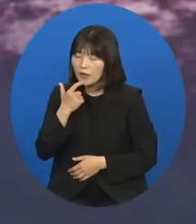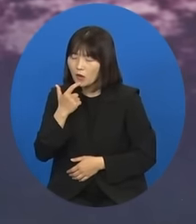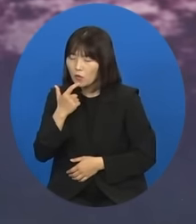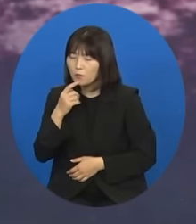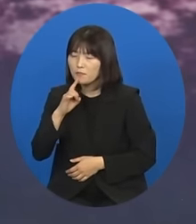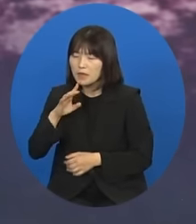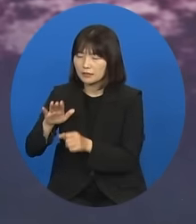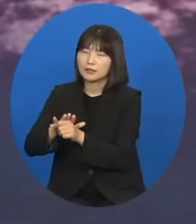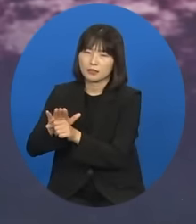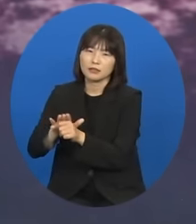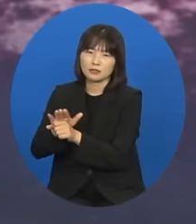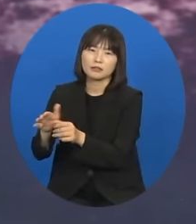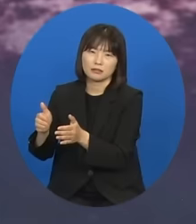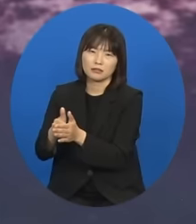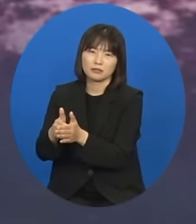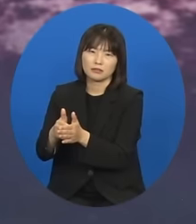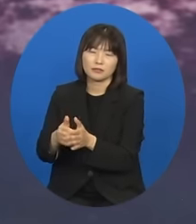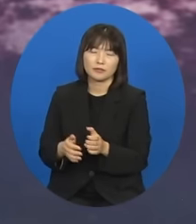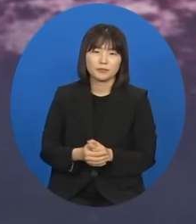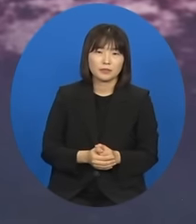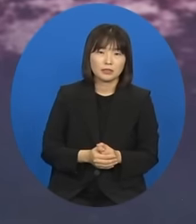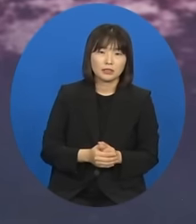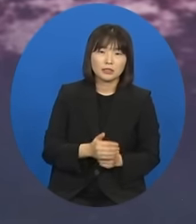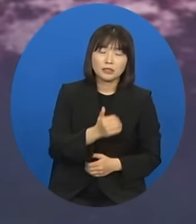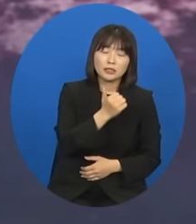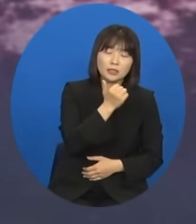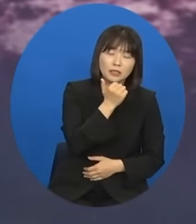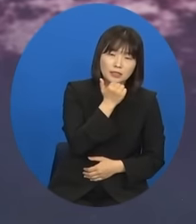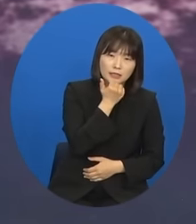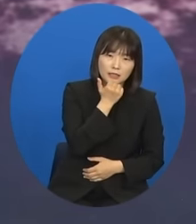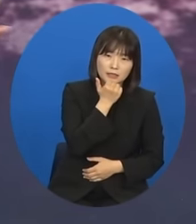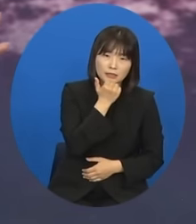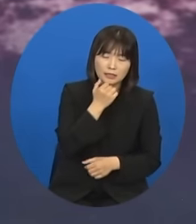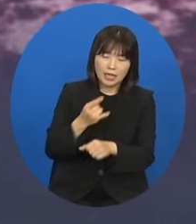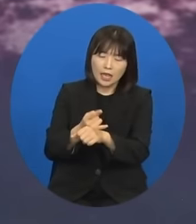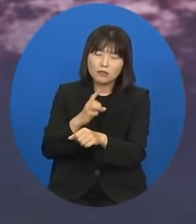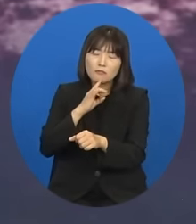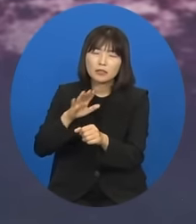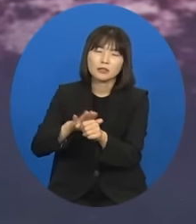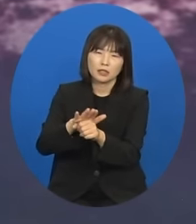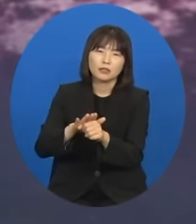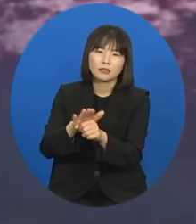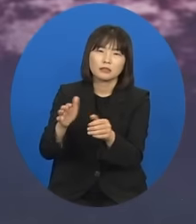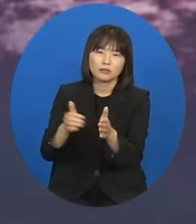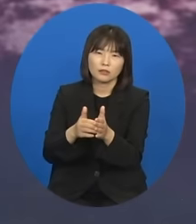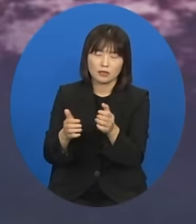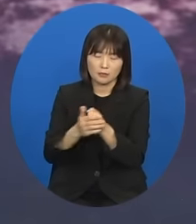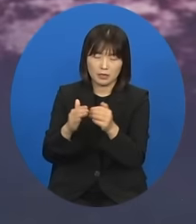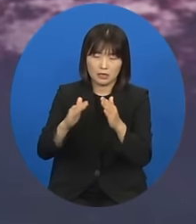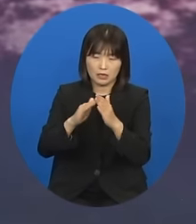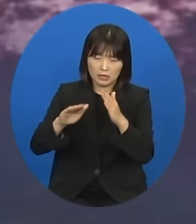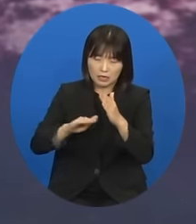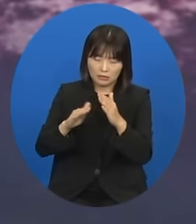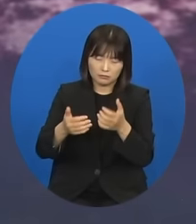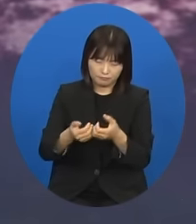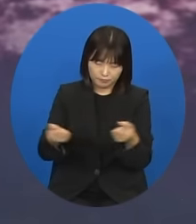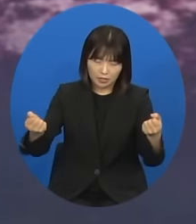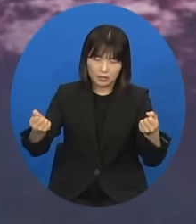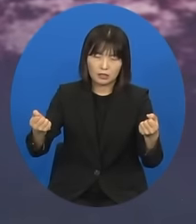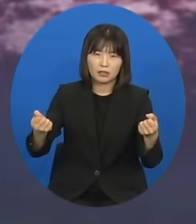편해하고 리브가는 야곱을 편해하는 그래서 온 가정이 다 는 아 일을 겪게